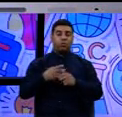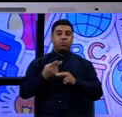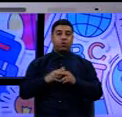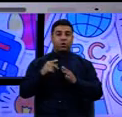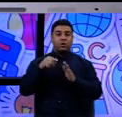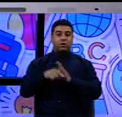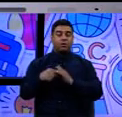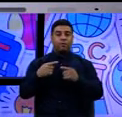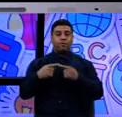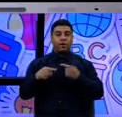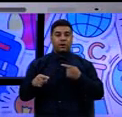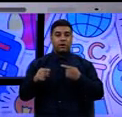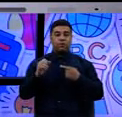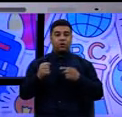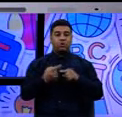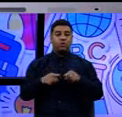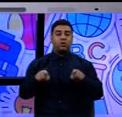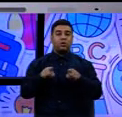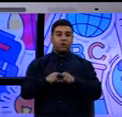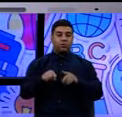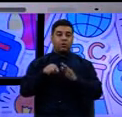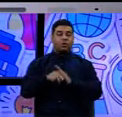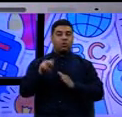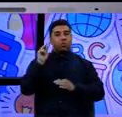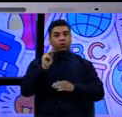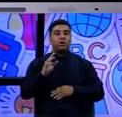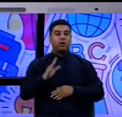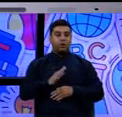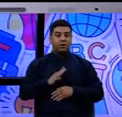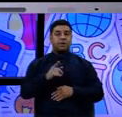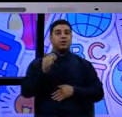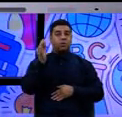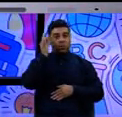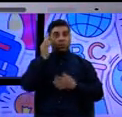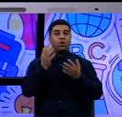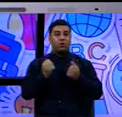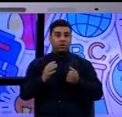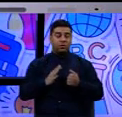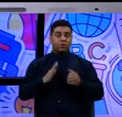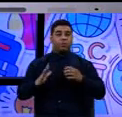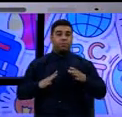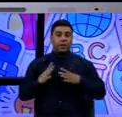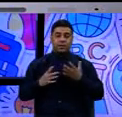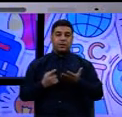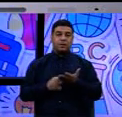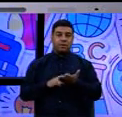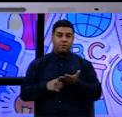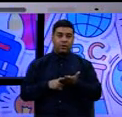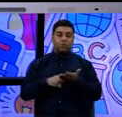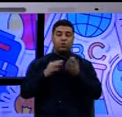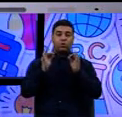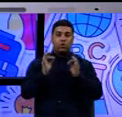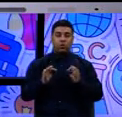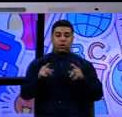ularning bir-biridan farqi va shu kabi bilimlarni o'rgangan edik. yodingizga tushdimi? Mashq